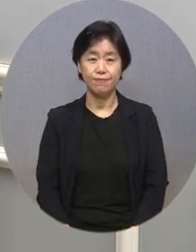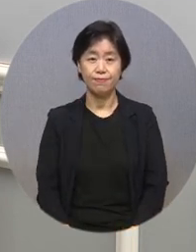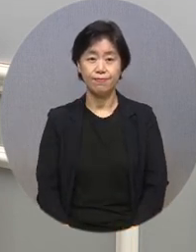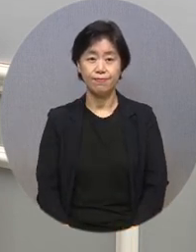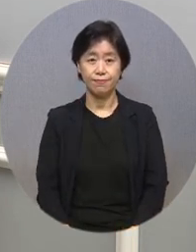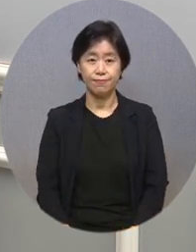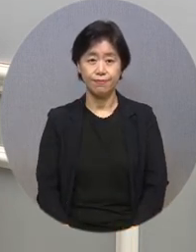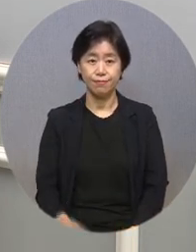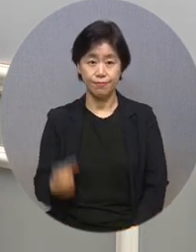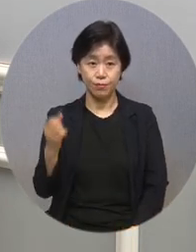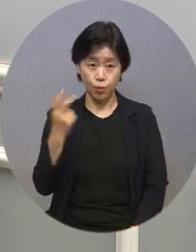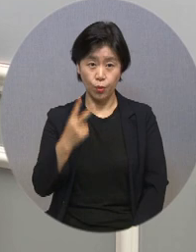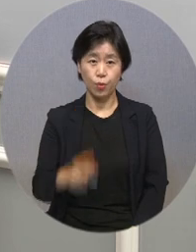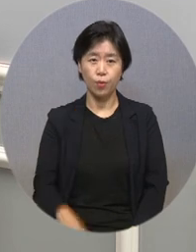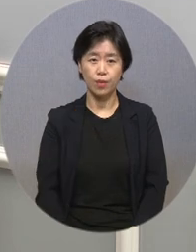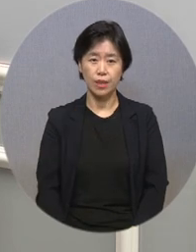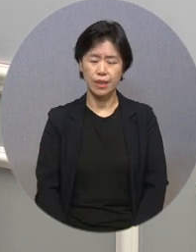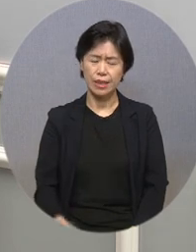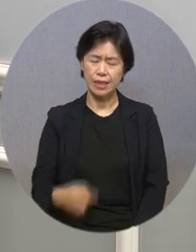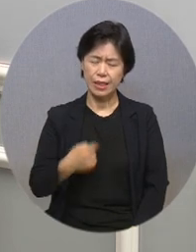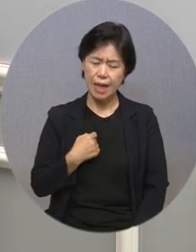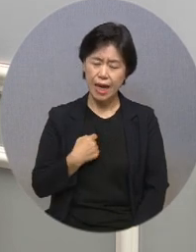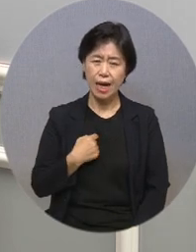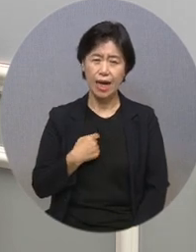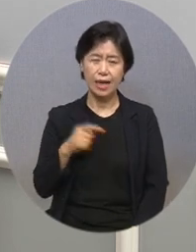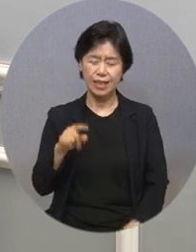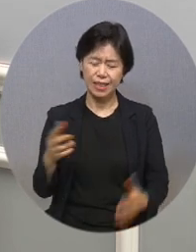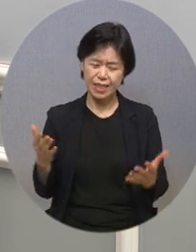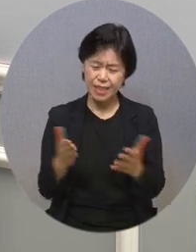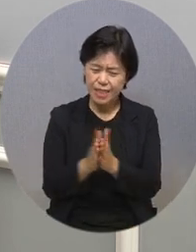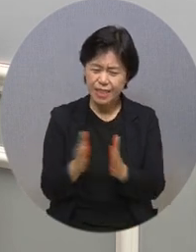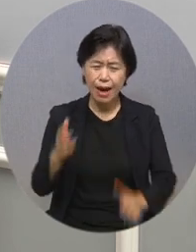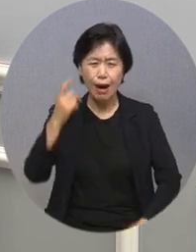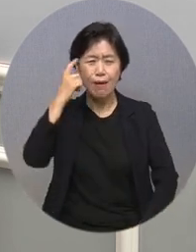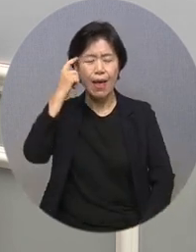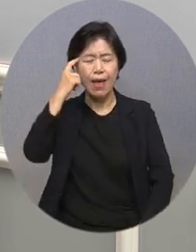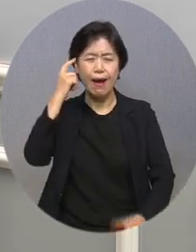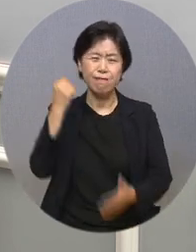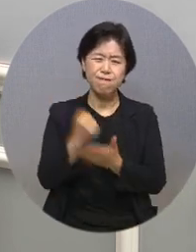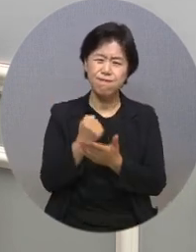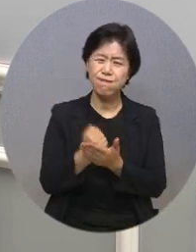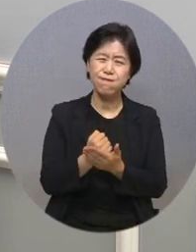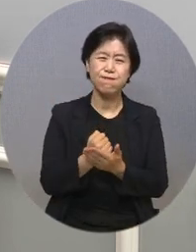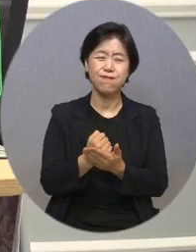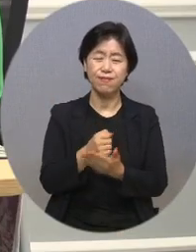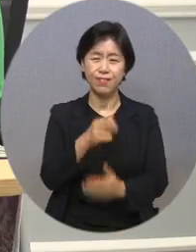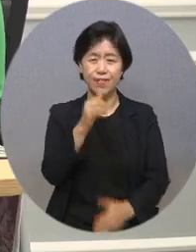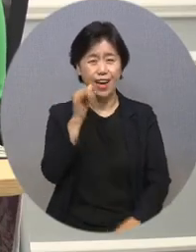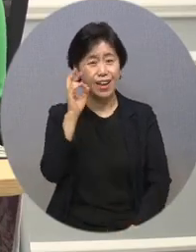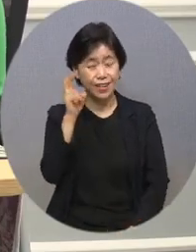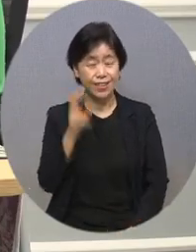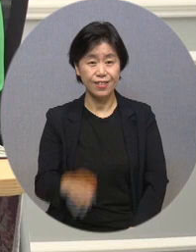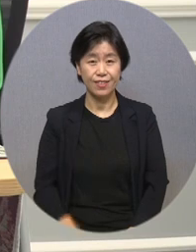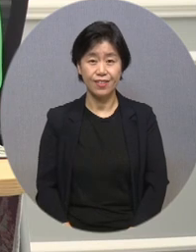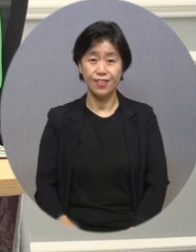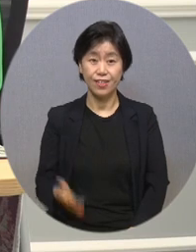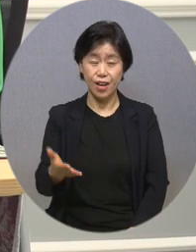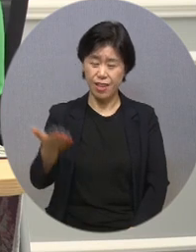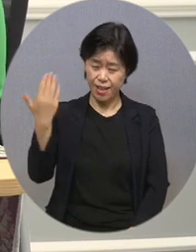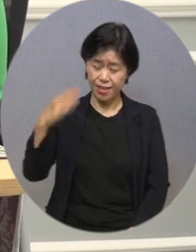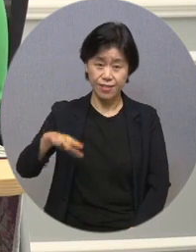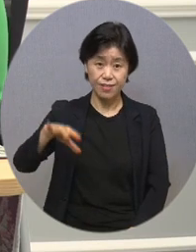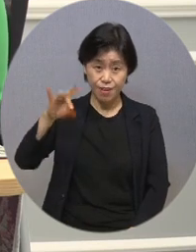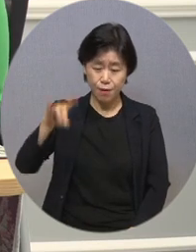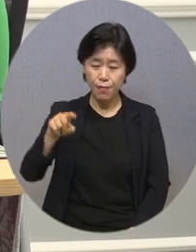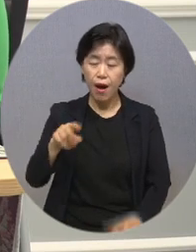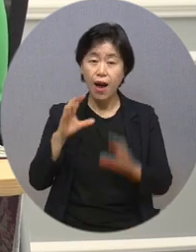그렇죠. 또 한편으로는 아유 내가 왜 여기 발을 디뎠나 후회스러울 때도 있을 것 같은데 어떻게 시작하게 되셨을까요?